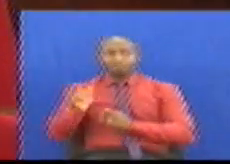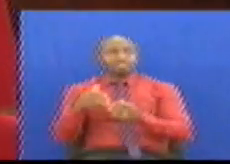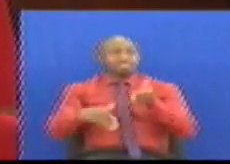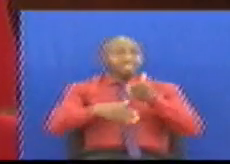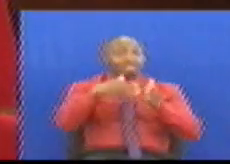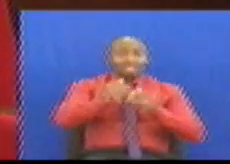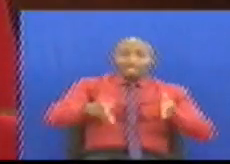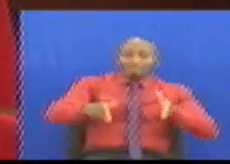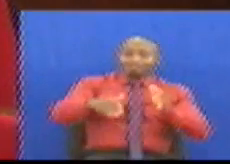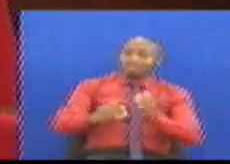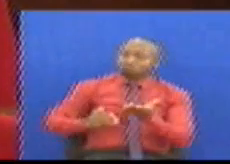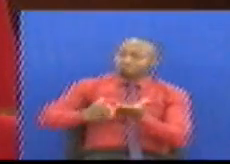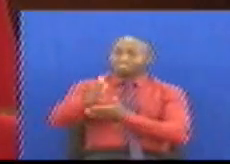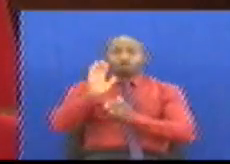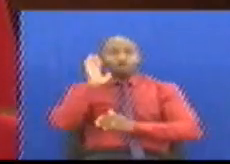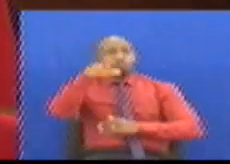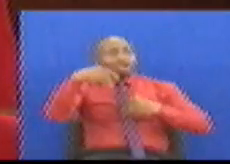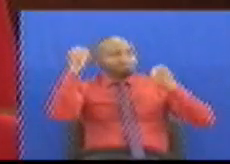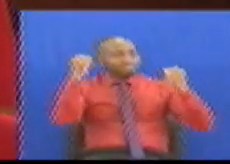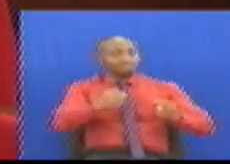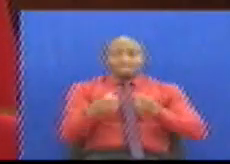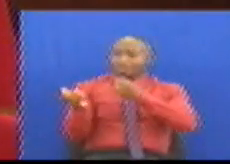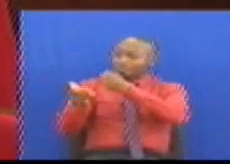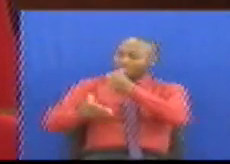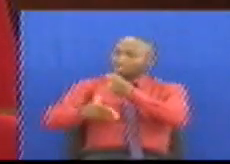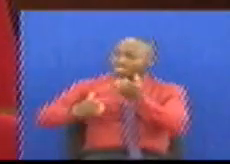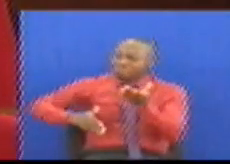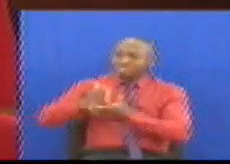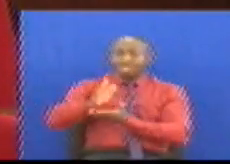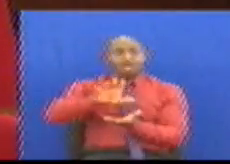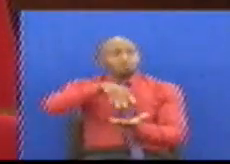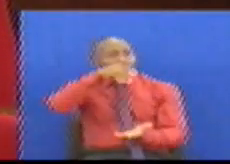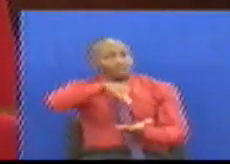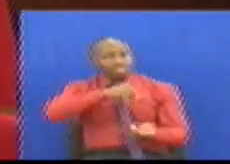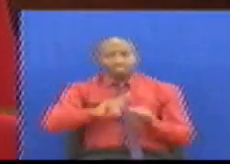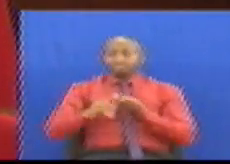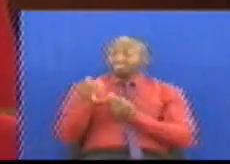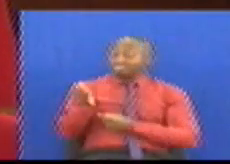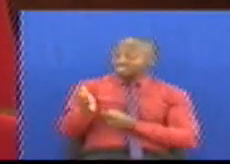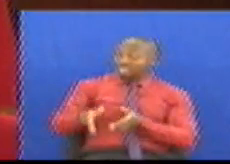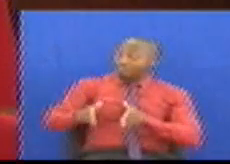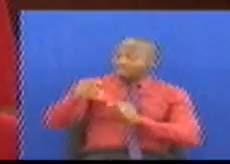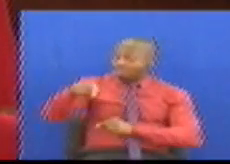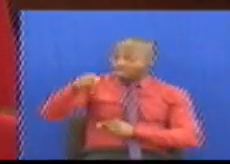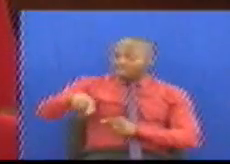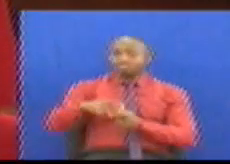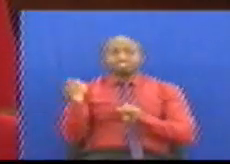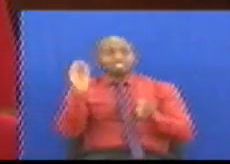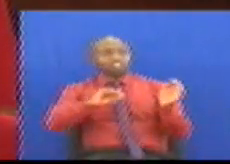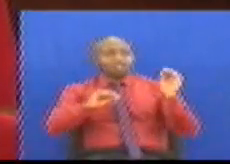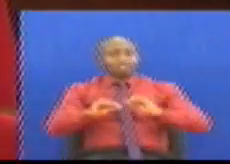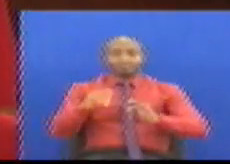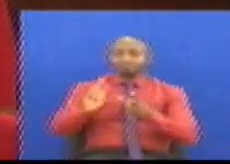mwaka mzima, barabara zinazobeba mazao, zinazobeba mbolea, ambazo kwa namna moja au nyingine zinachangia